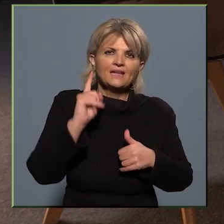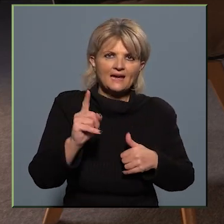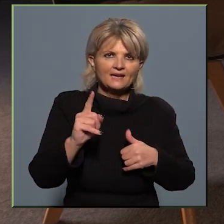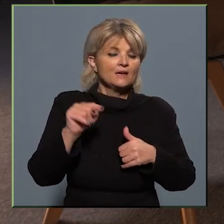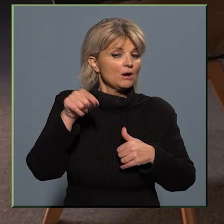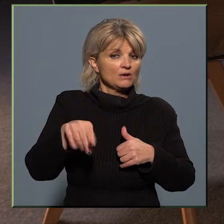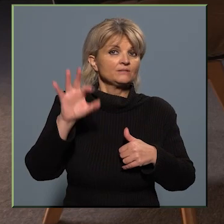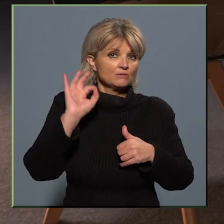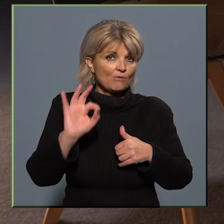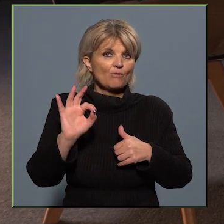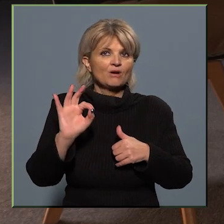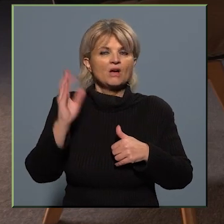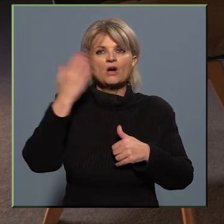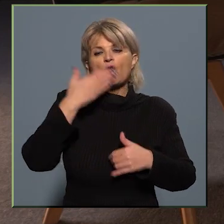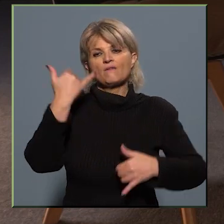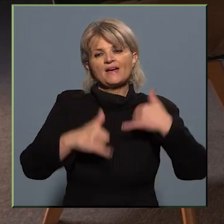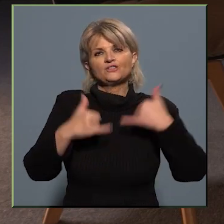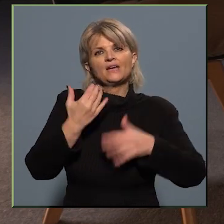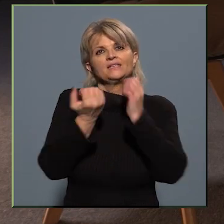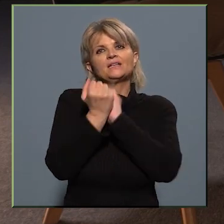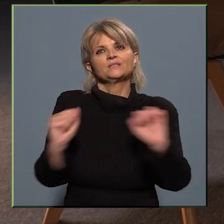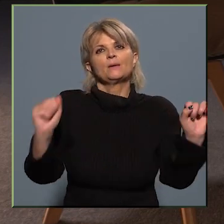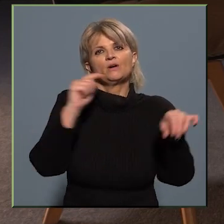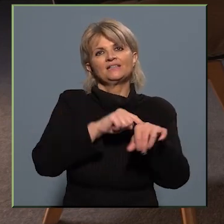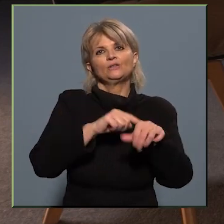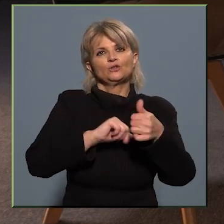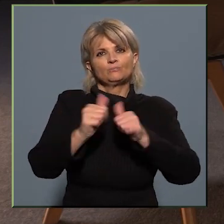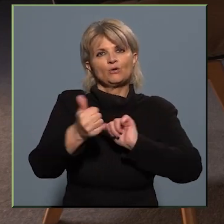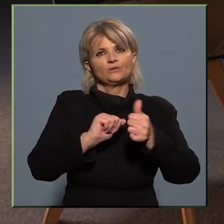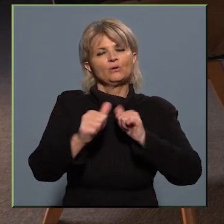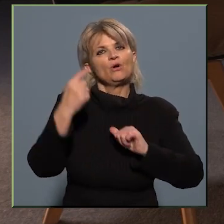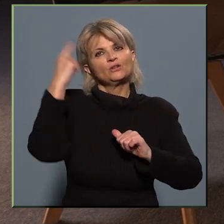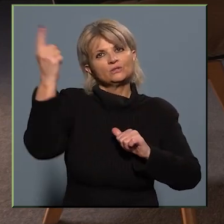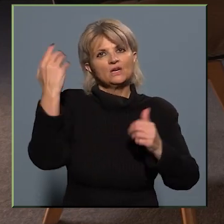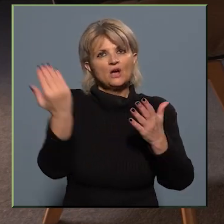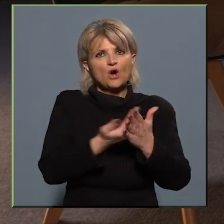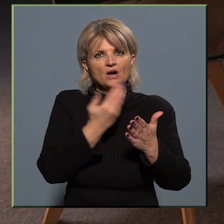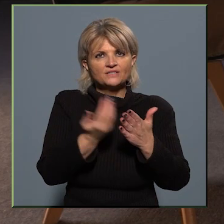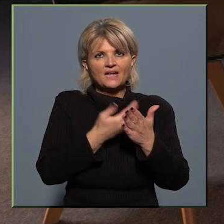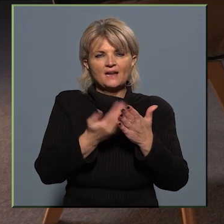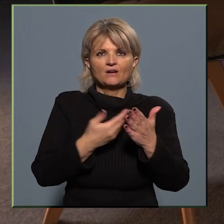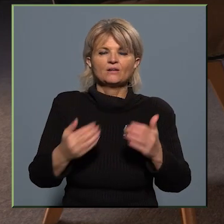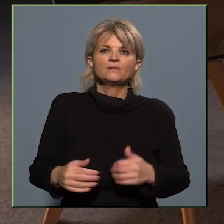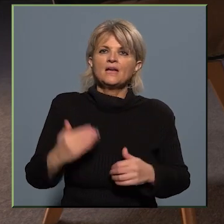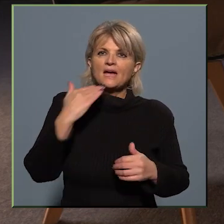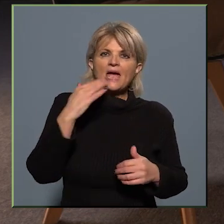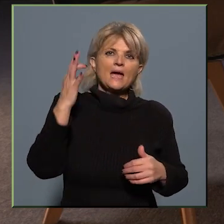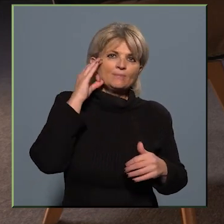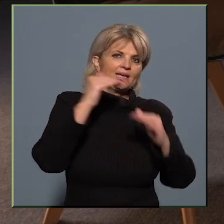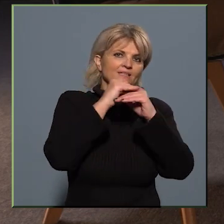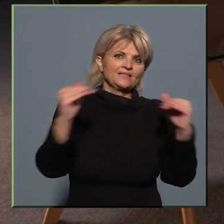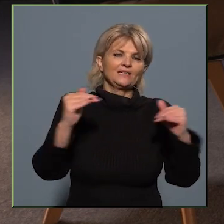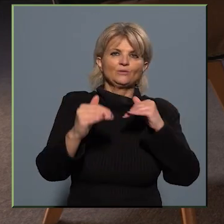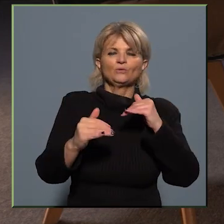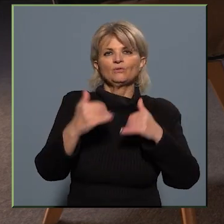alkalmas, hogy a versenyzők, szabadidős sportolók használják, illetve akár ebészintű versenyeket is rendezzünk itt.